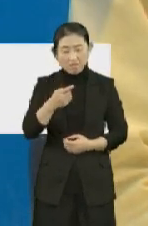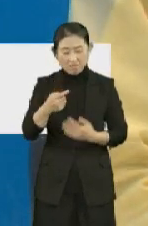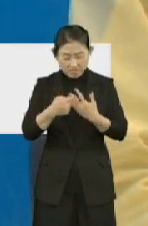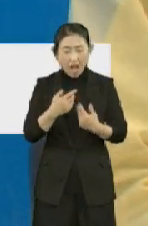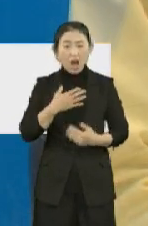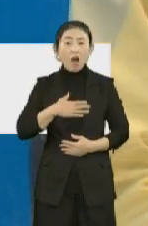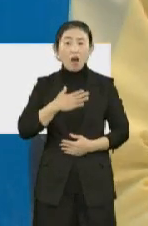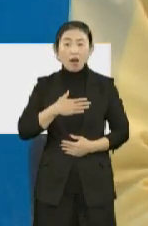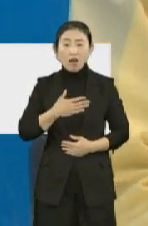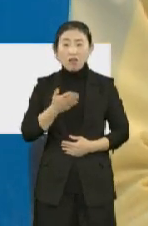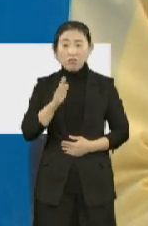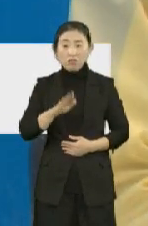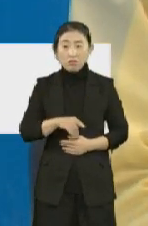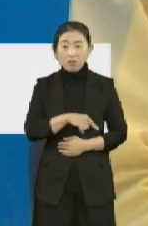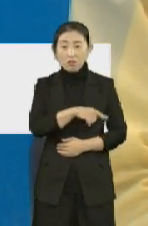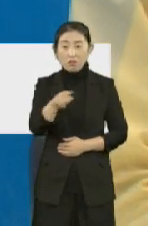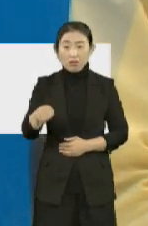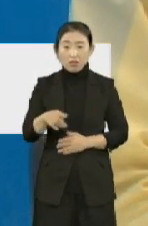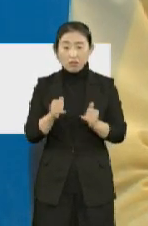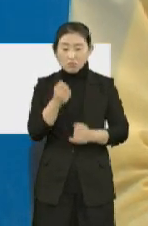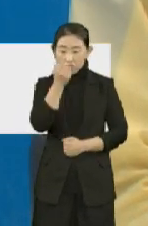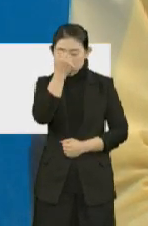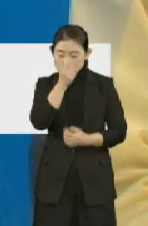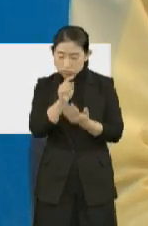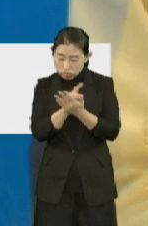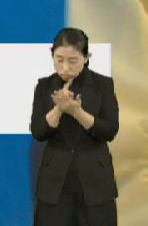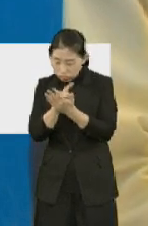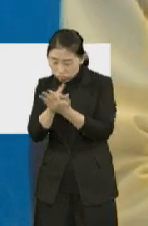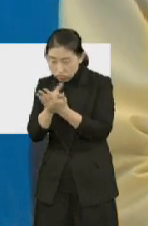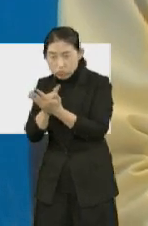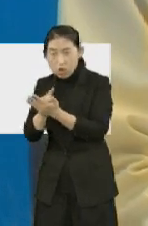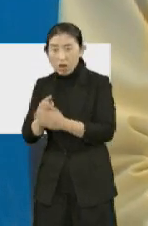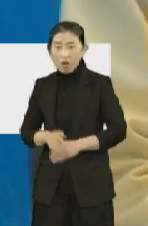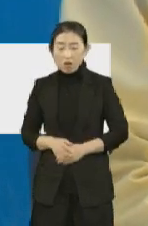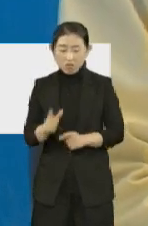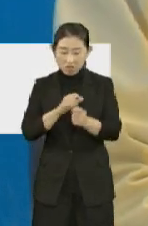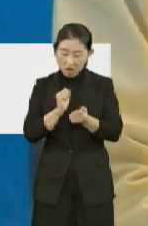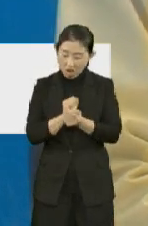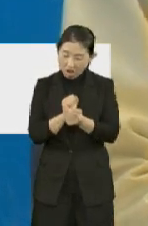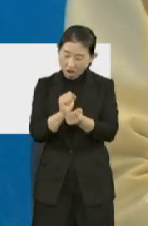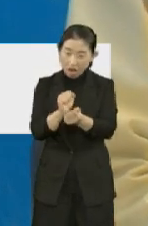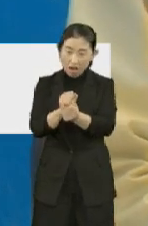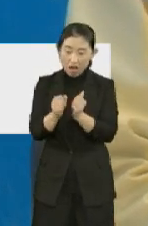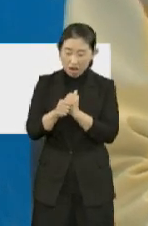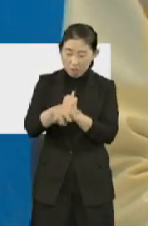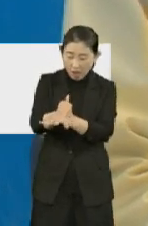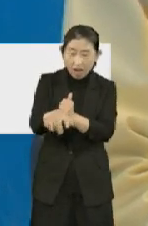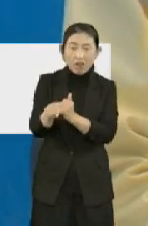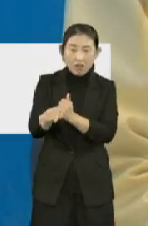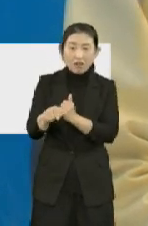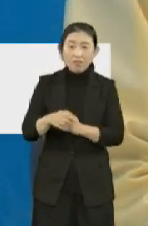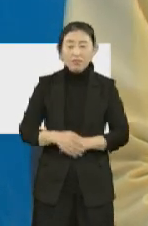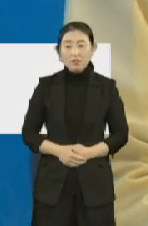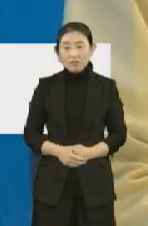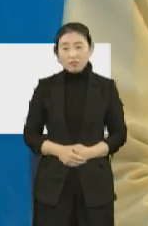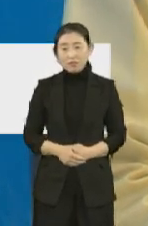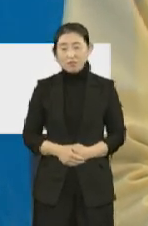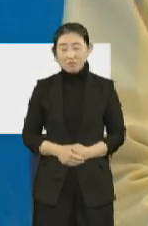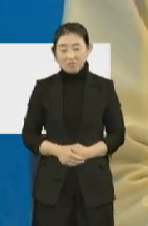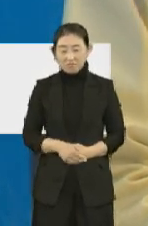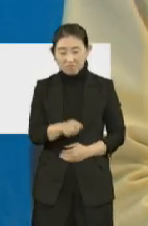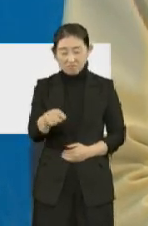주면 사람들과 어울리는 데 치중해서 이렇게 집단 감염 을 유발시켜 따는 것에 대해서는